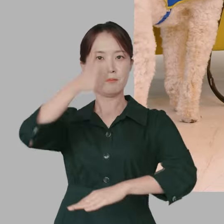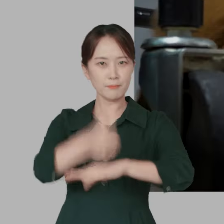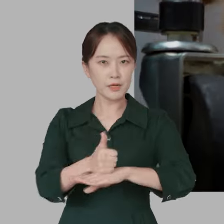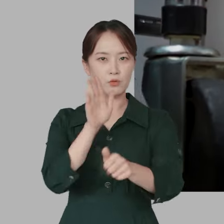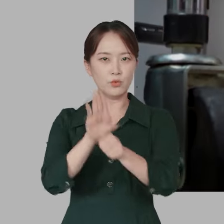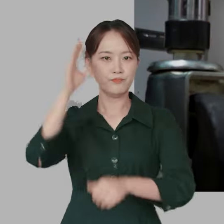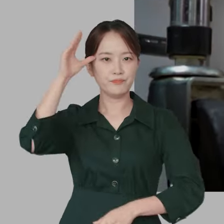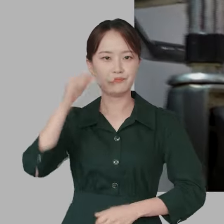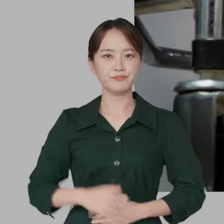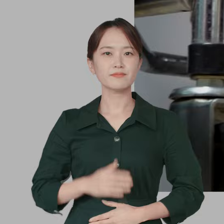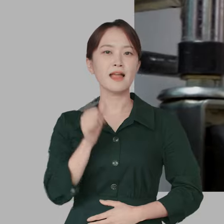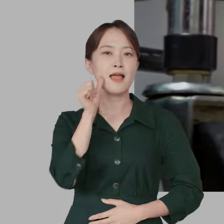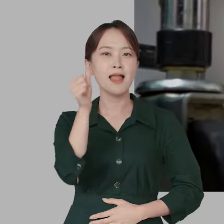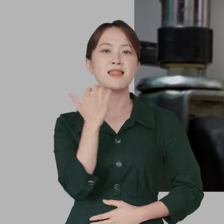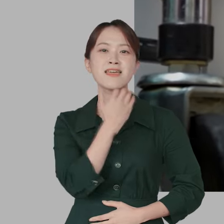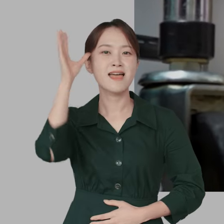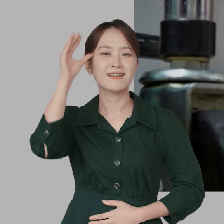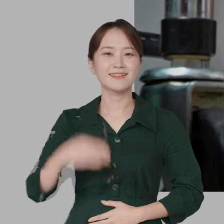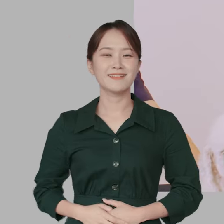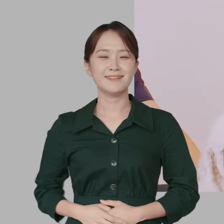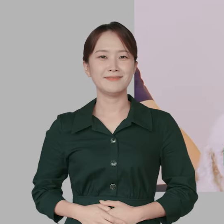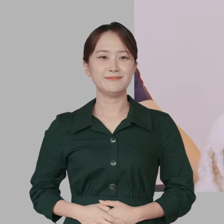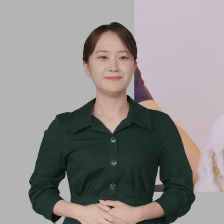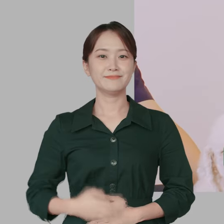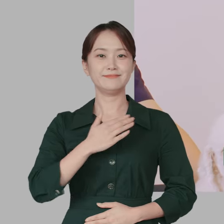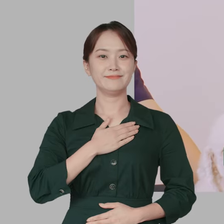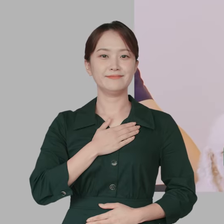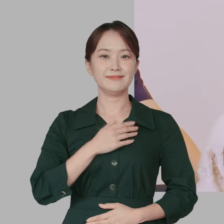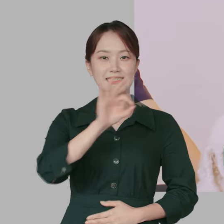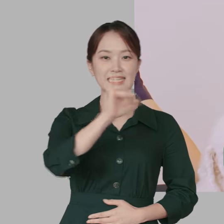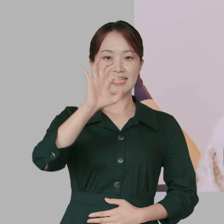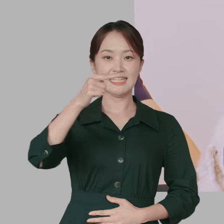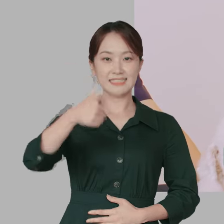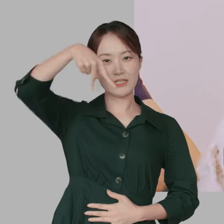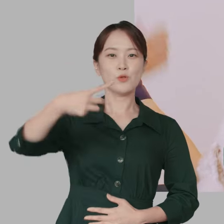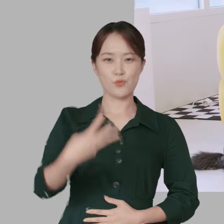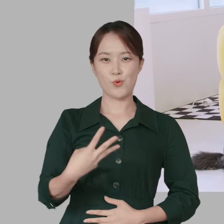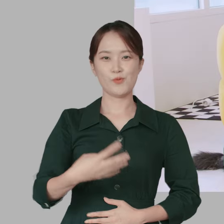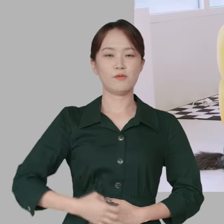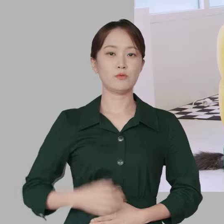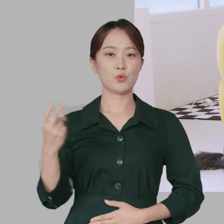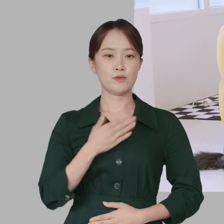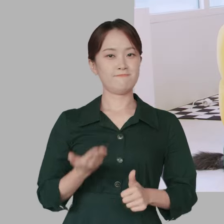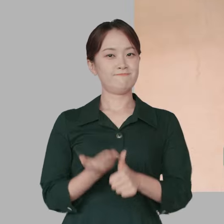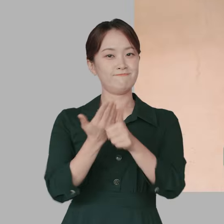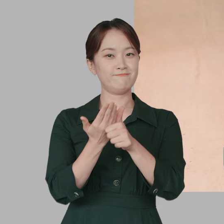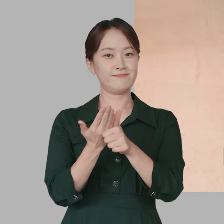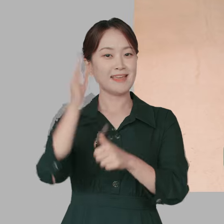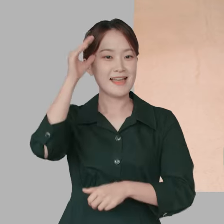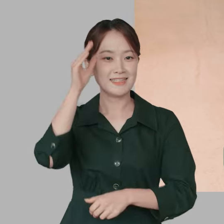보조견은 갈색 푸드 저는 이은솔이라고 하고 제가 키우고 있는